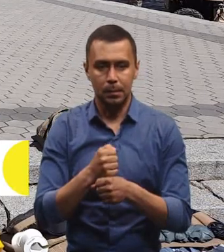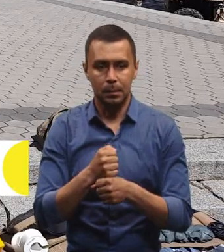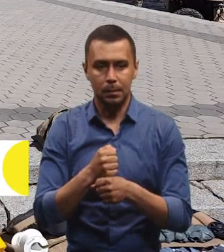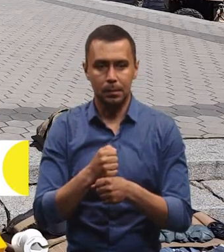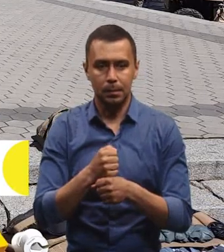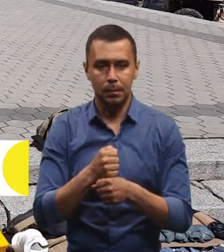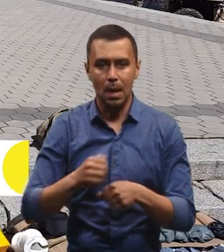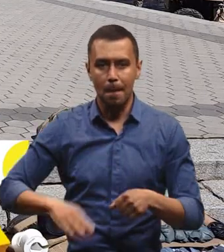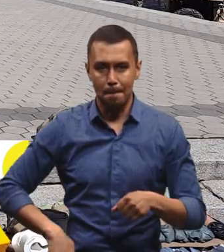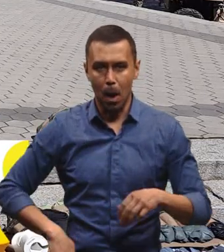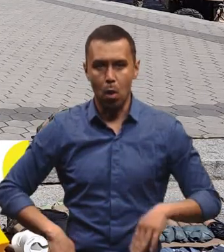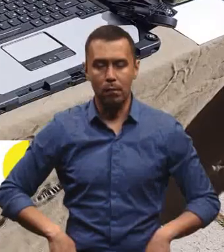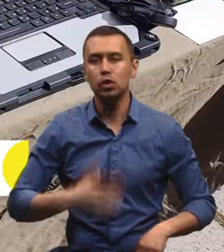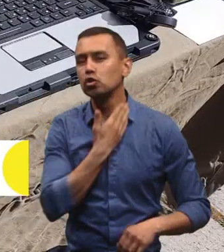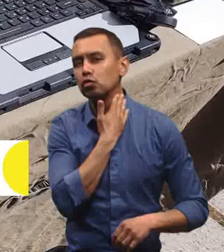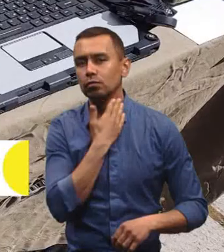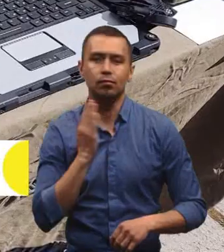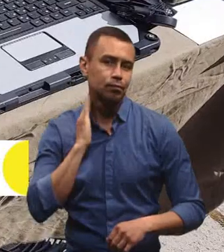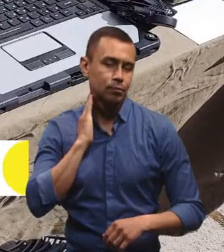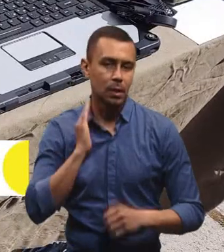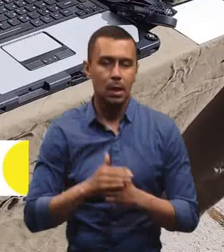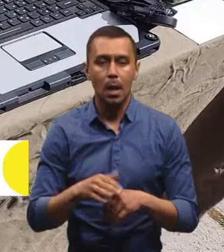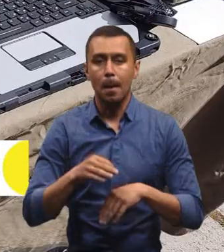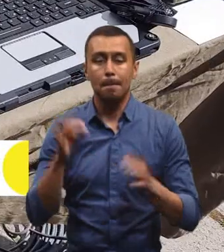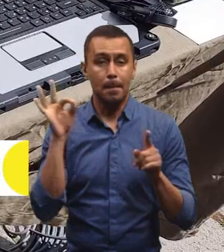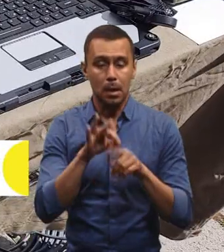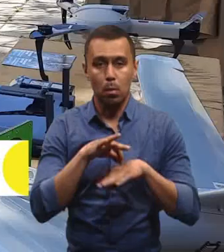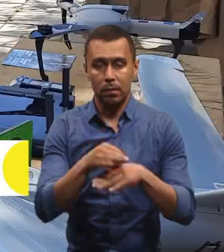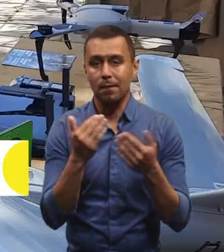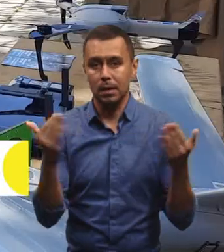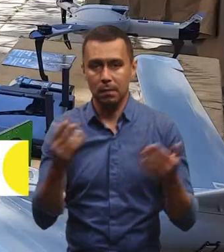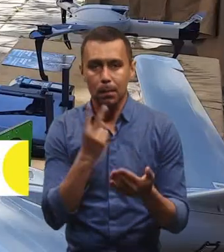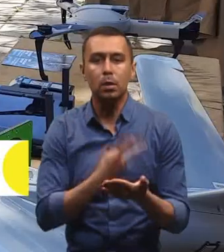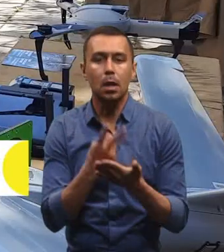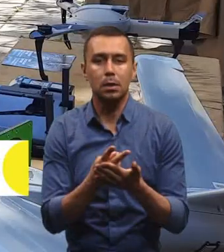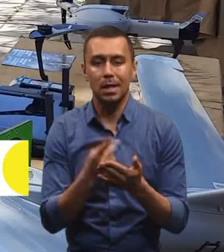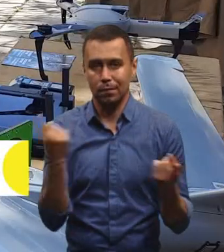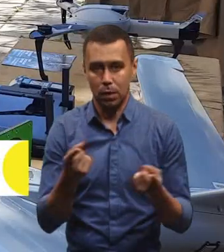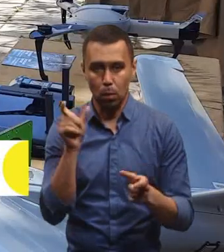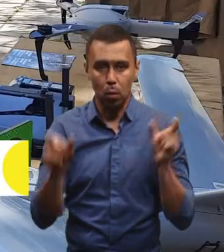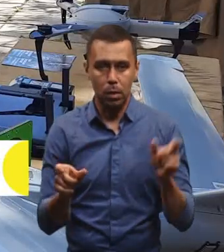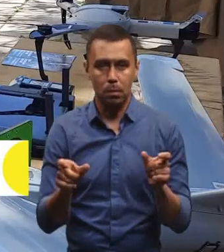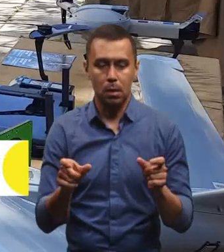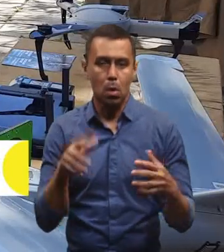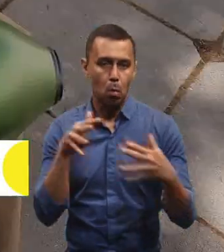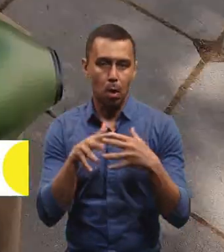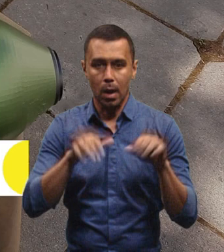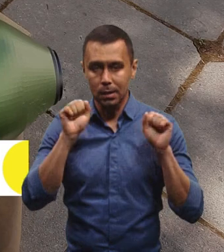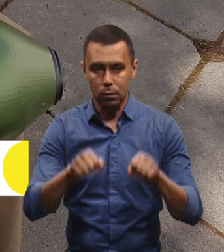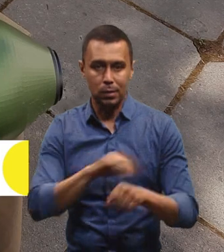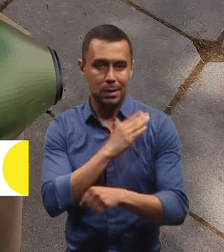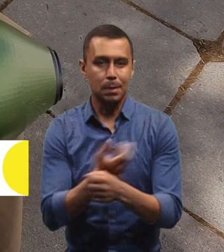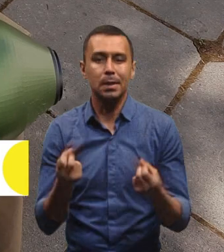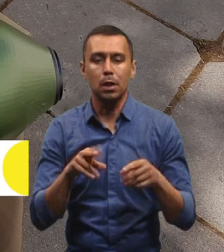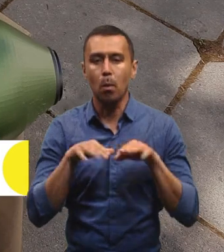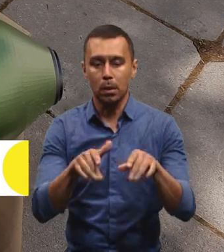пахові, пахвині і шийні зони. Мета проведення виставки обладнання – демонстрація цивільному населенню боєздатності сил спеціальних